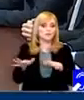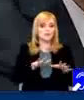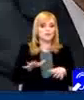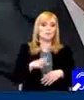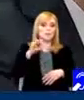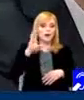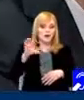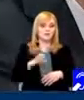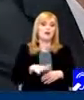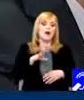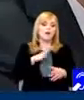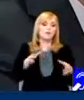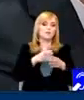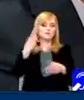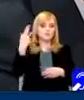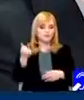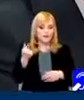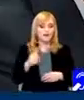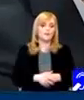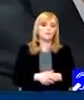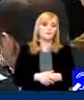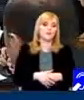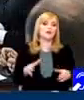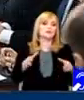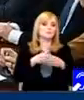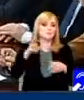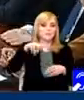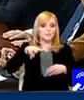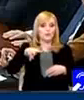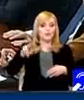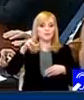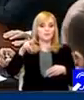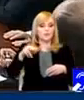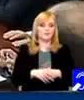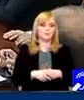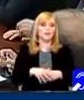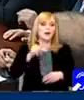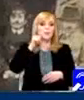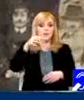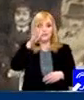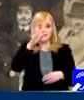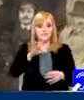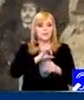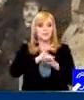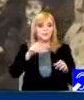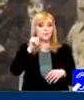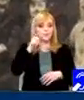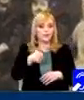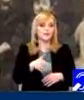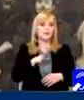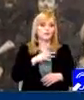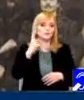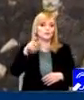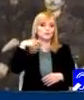și Solidaritate, Partidul Platforme Demnitate și Adevăr și Partidul Liberal Democrat din Moldova. Mâine, la Chișinău, vor marca împreună centenarul